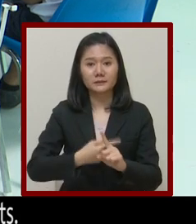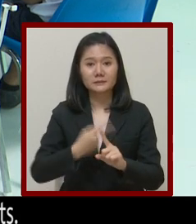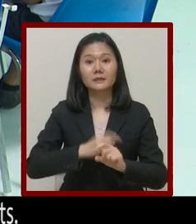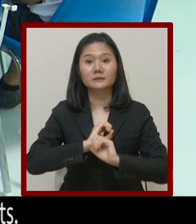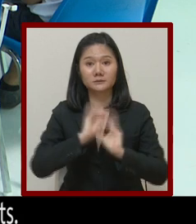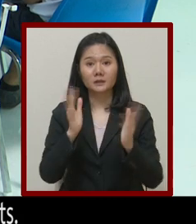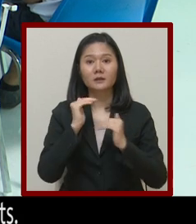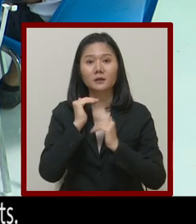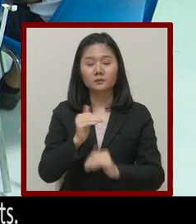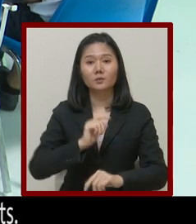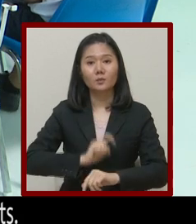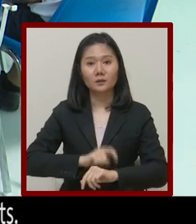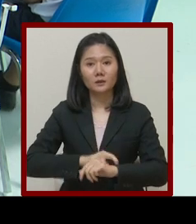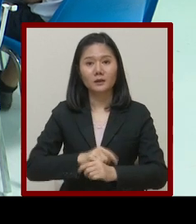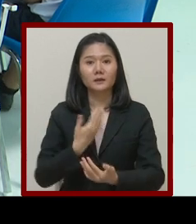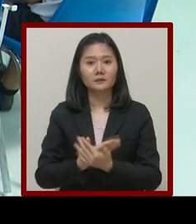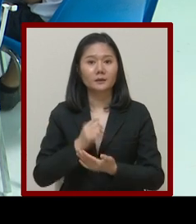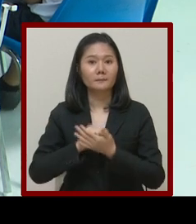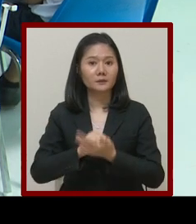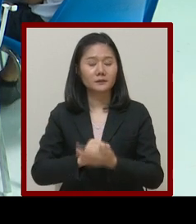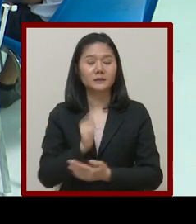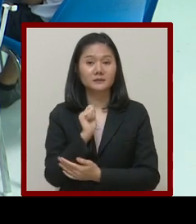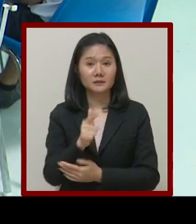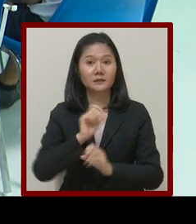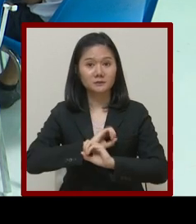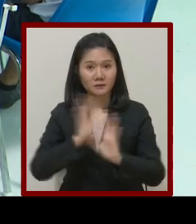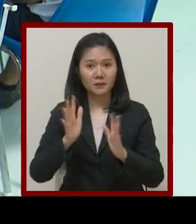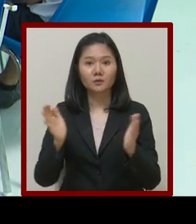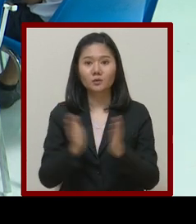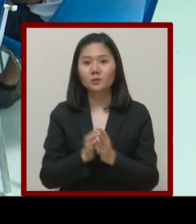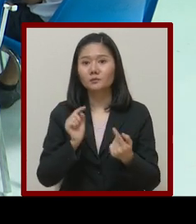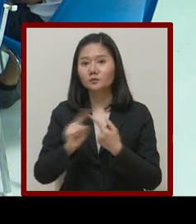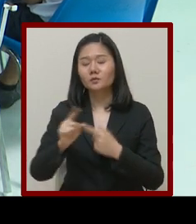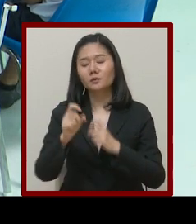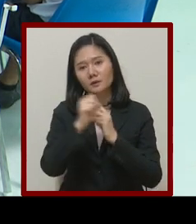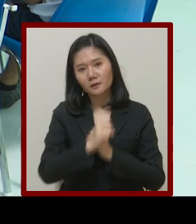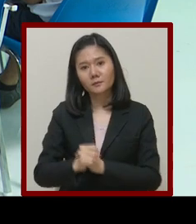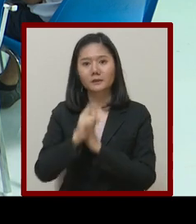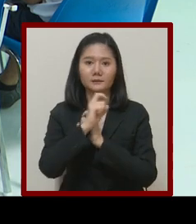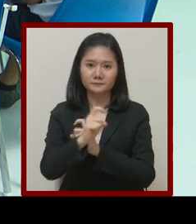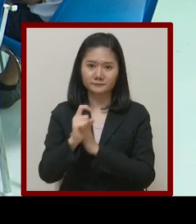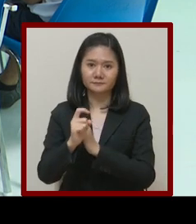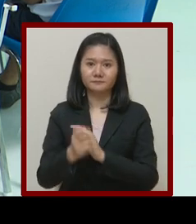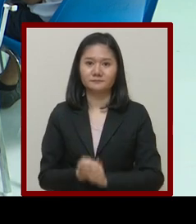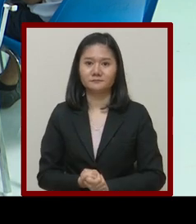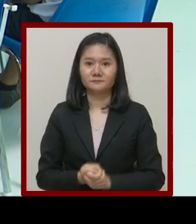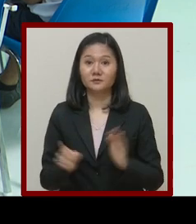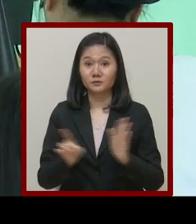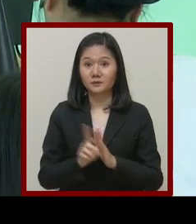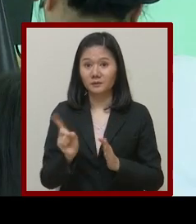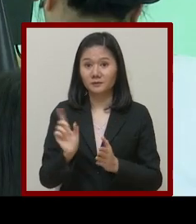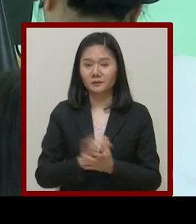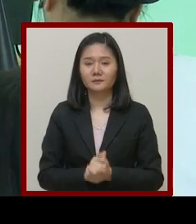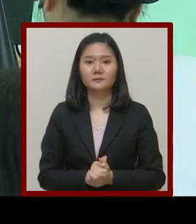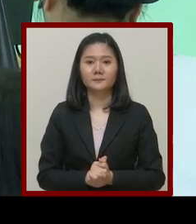แล้วก็กำหนดระยะเวลาหรือว่าค่าบริการให้ชัดเจนรวมกระทั่งถึงเรื่องของความปลอดภัยด้วยใช่ไหมคะและตัวสุดท้าย